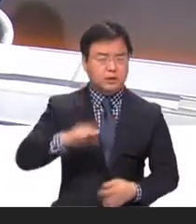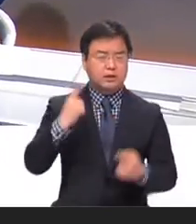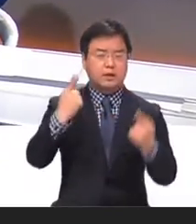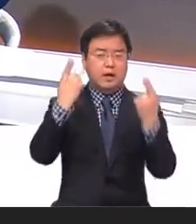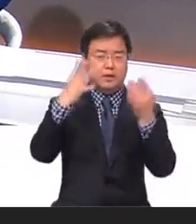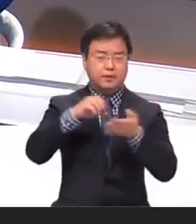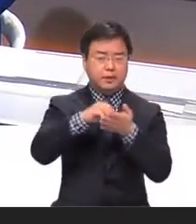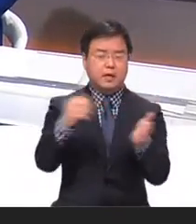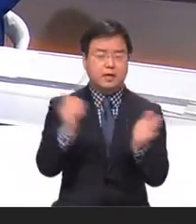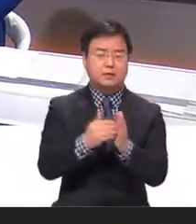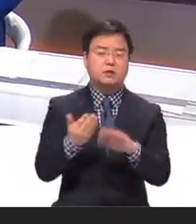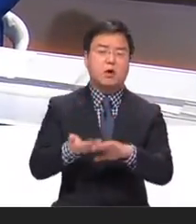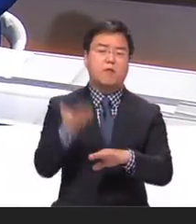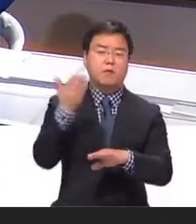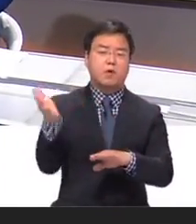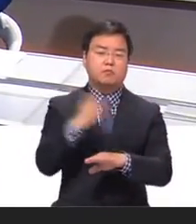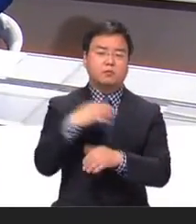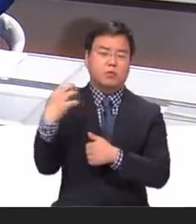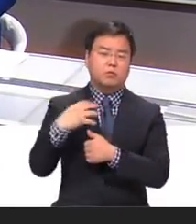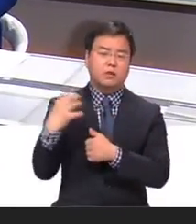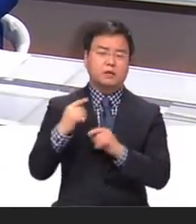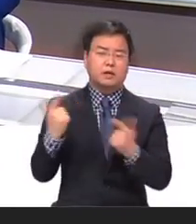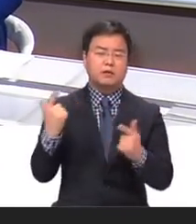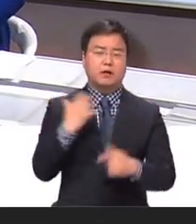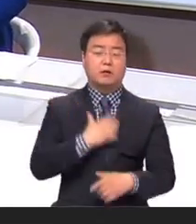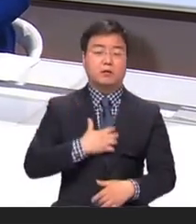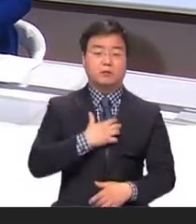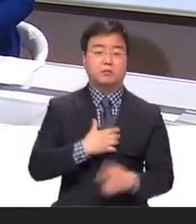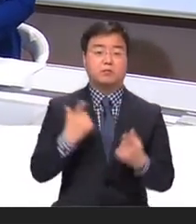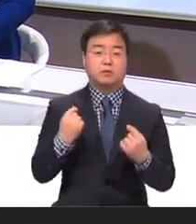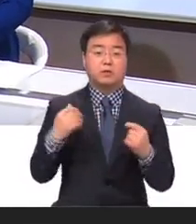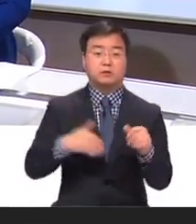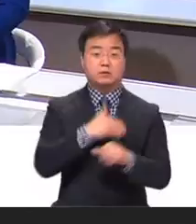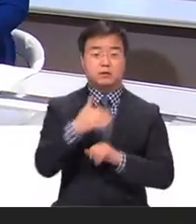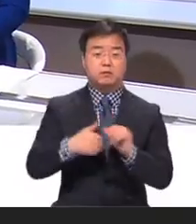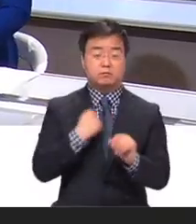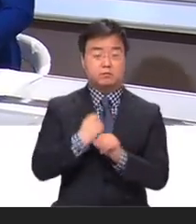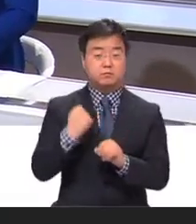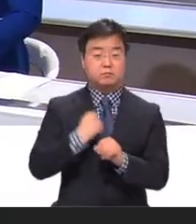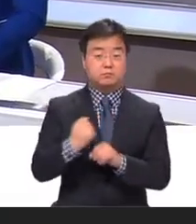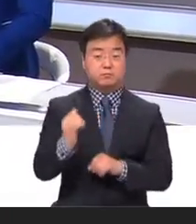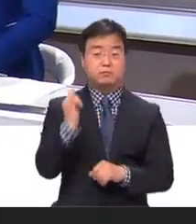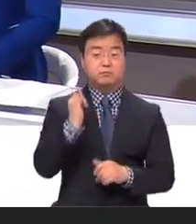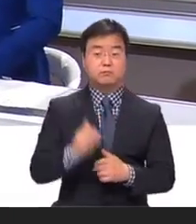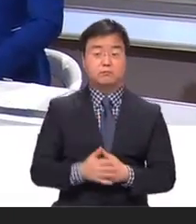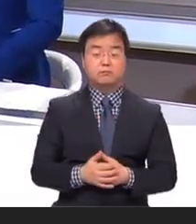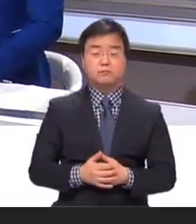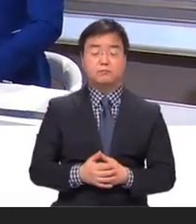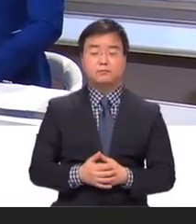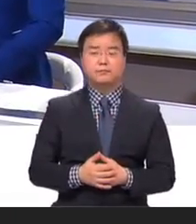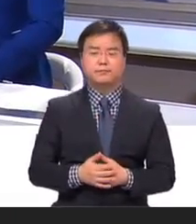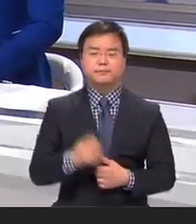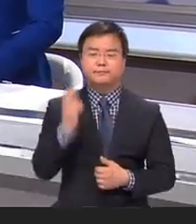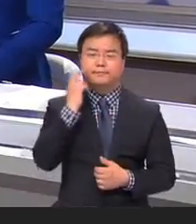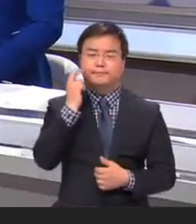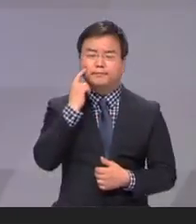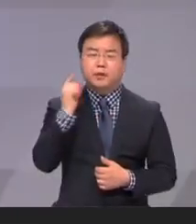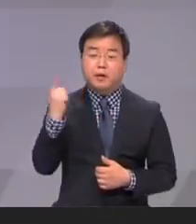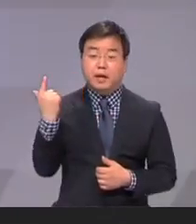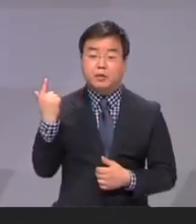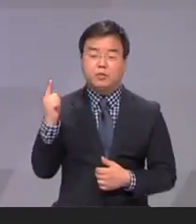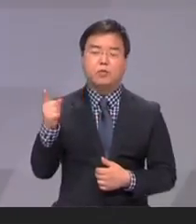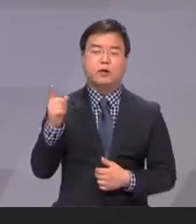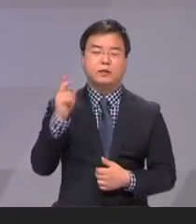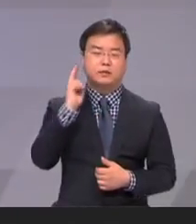선배한테 또 혹시 혼나지 않을까 걱정해야 되는 정말 황당한 국면으로 한국 사회가 가고 있는 것 같습니다. 네. 예, 우스갯소리가 아니라